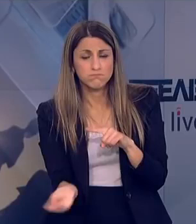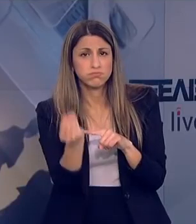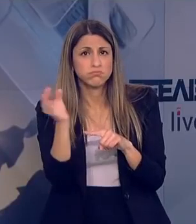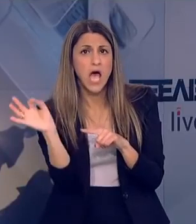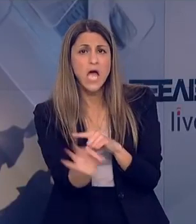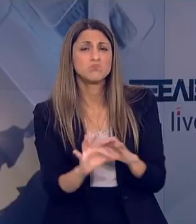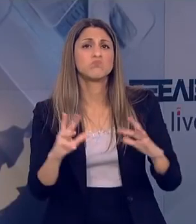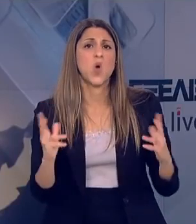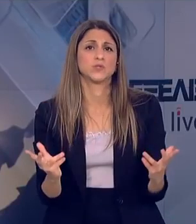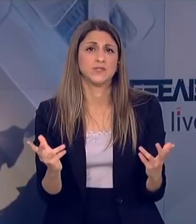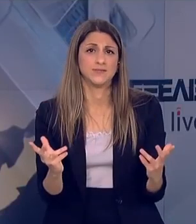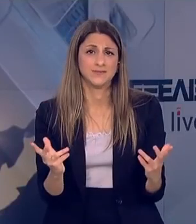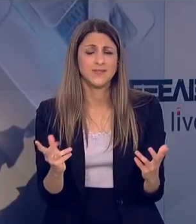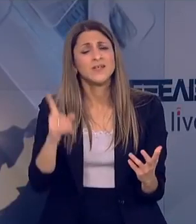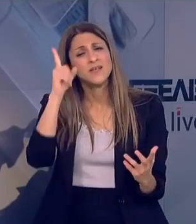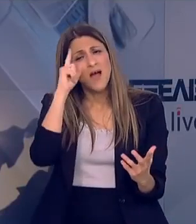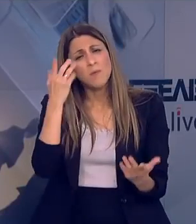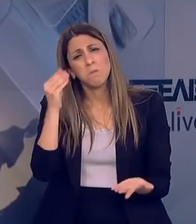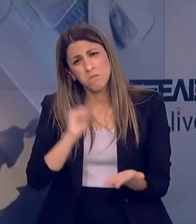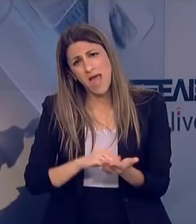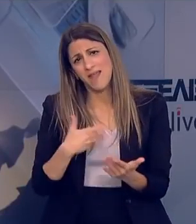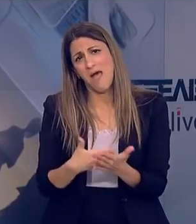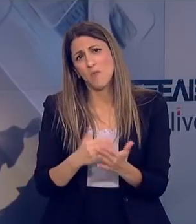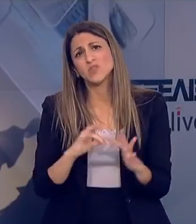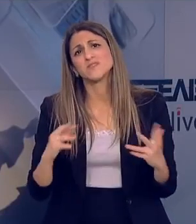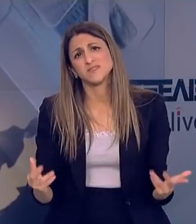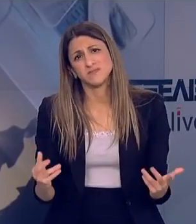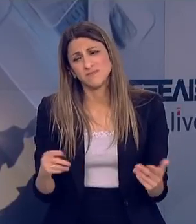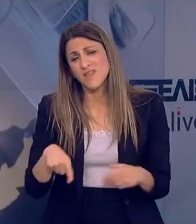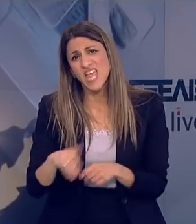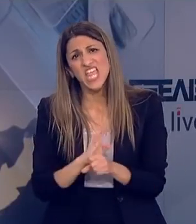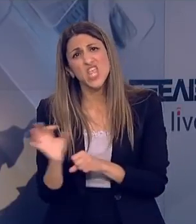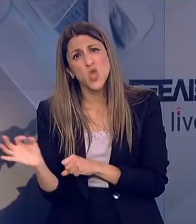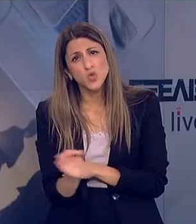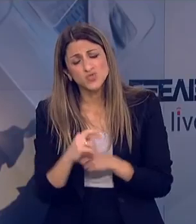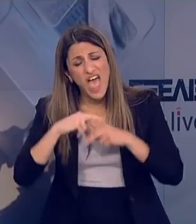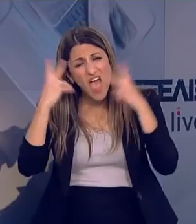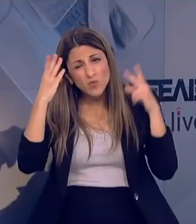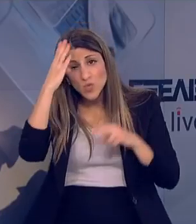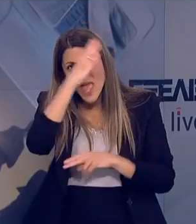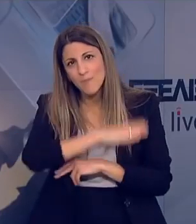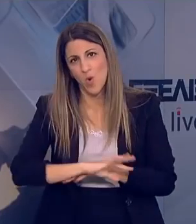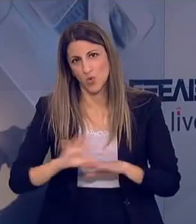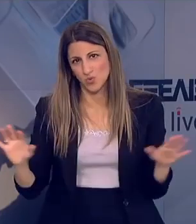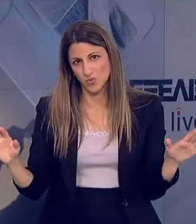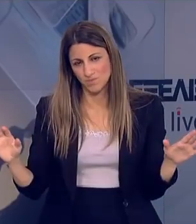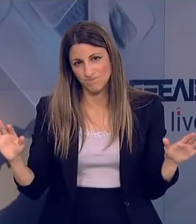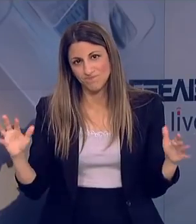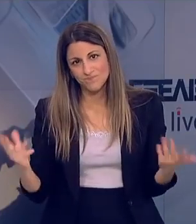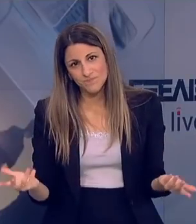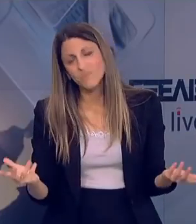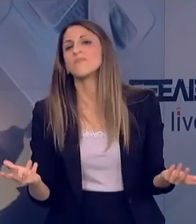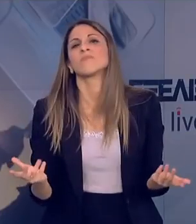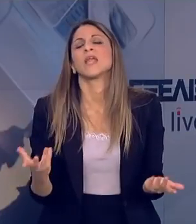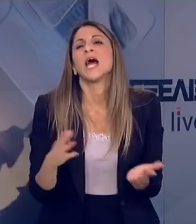να μην τον ανακαλύπτεις αν δεν έχεις γνώση γι' αυτόν. Και έχει σχέση να κάνει με το πότε μας ανακοινώθηκε από τις